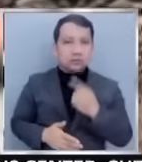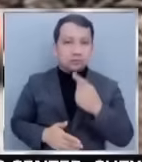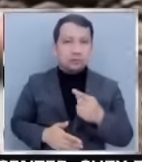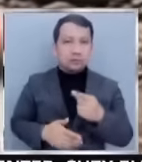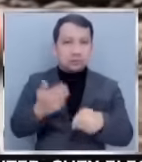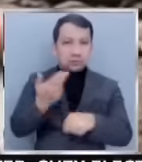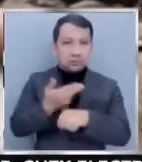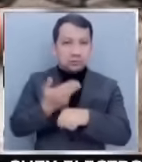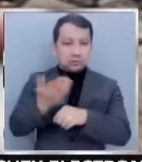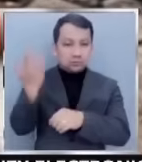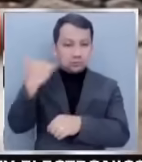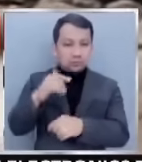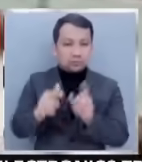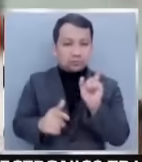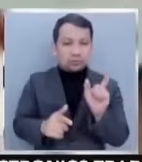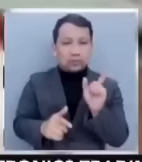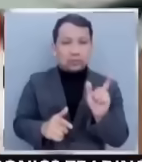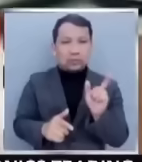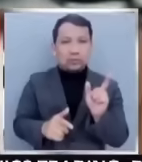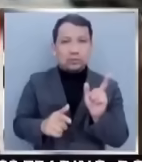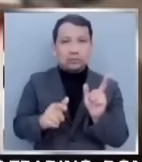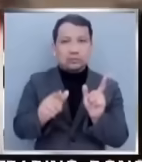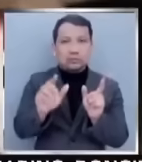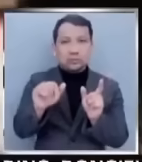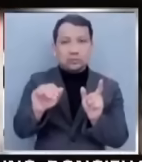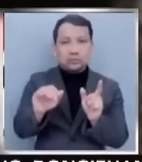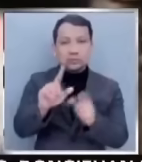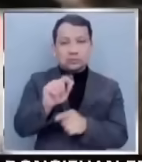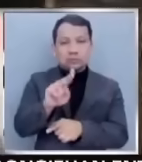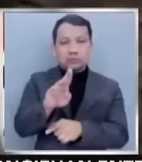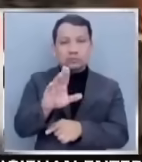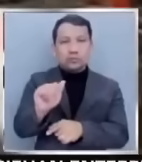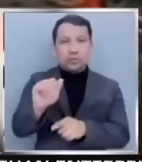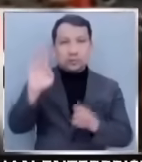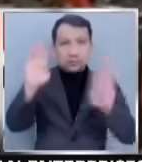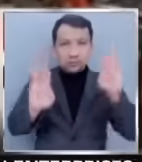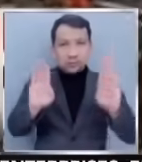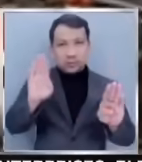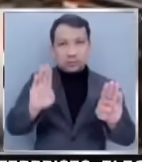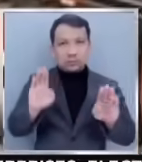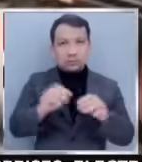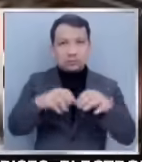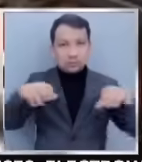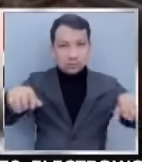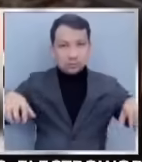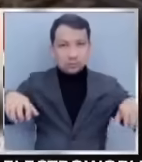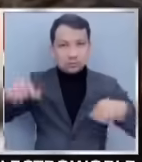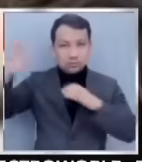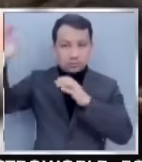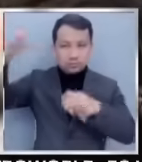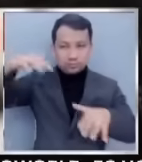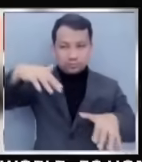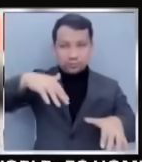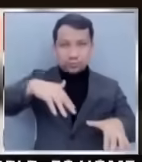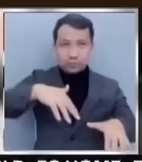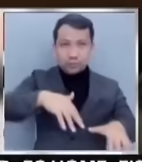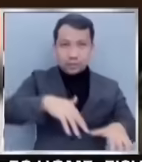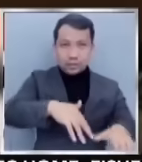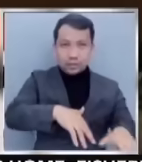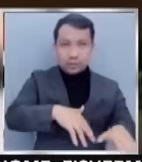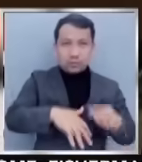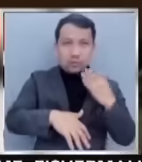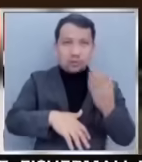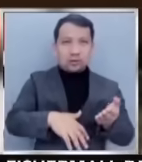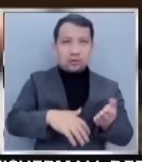noong 2015 sa Tuba, Benguet, ilang kilometro lang ang layo sa Baguio. Landslide din ang kumuha sa anak, manugang